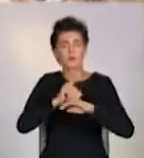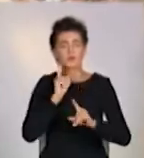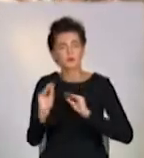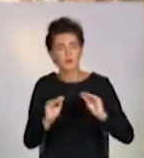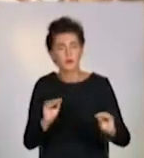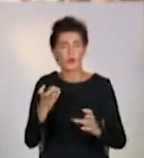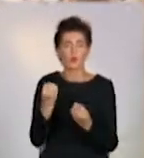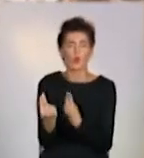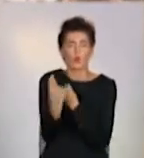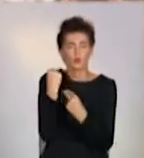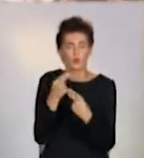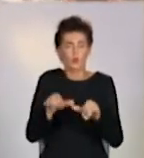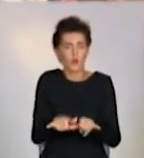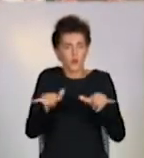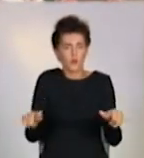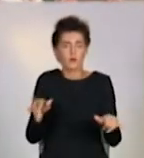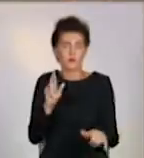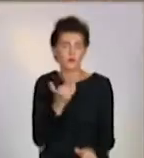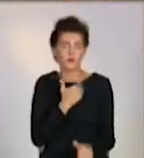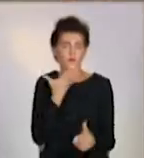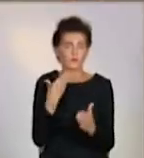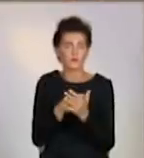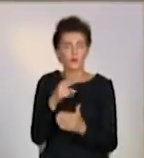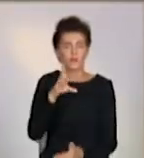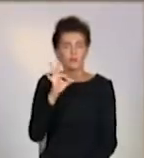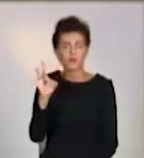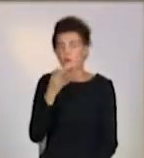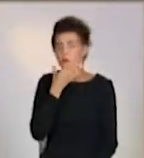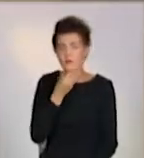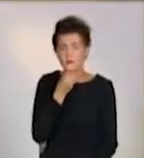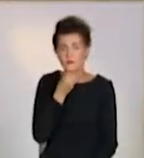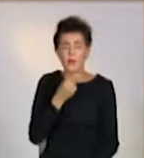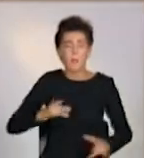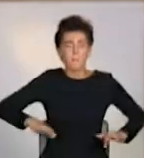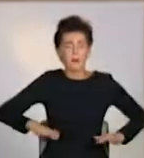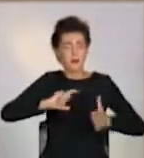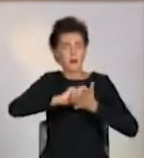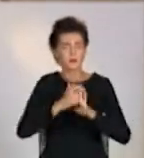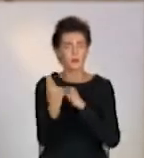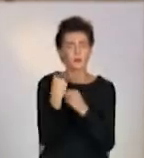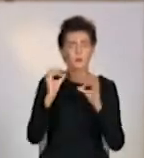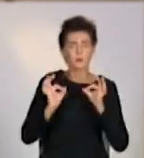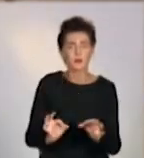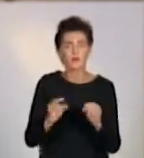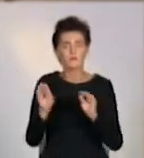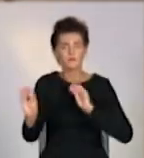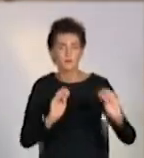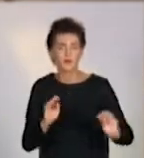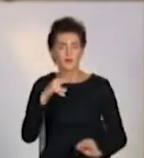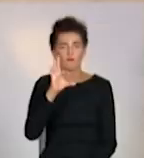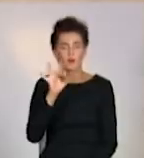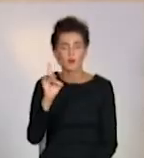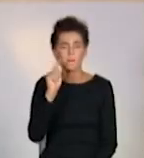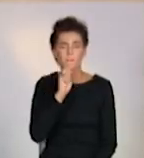еще нас подучат, и мы хотим сделать очень хороший. Після майстер-класу учасники мають облаштувати свої подвір'я. У